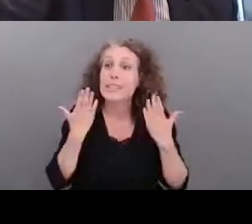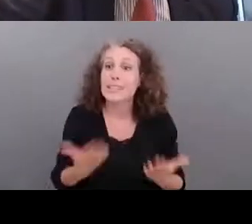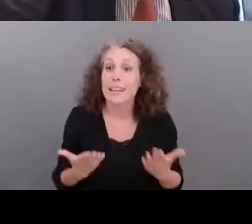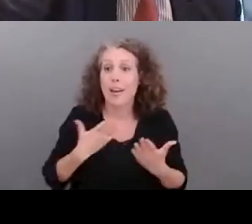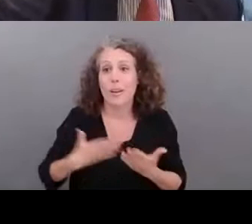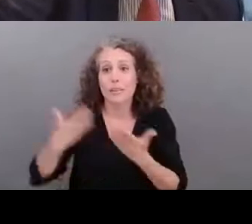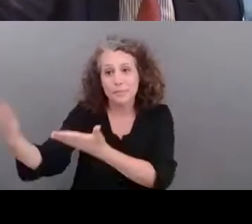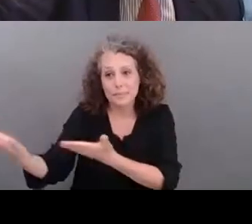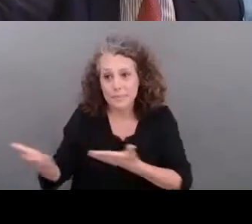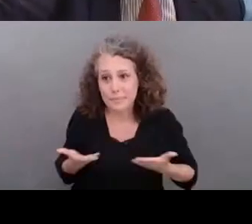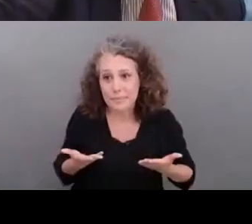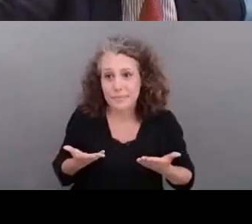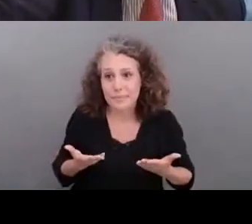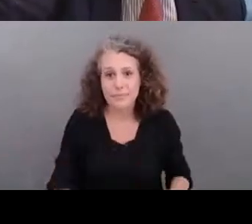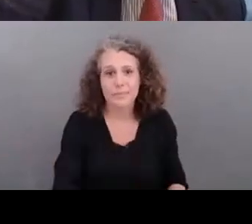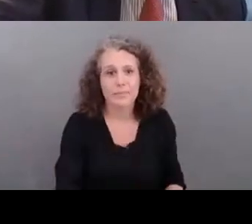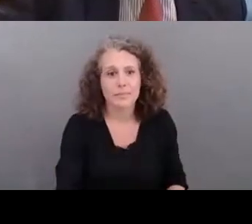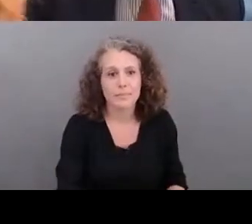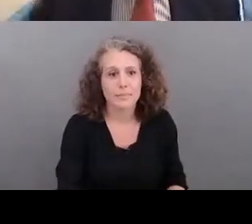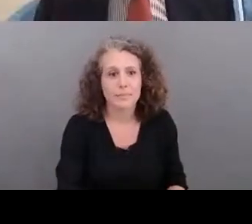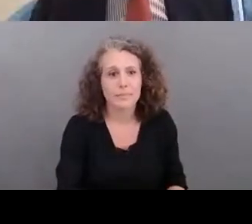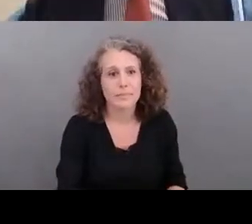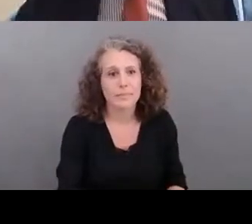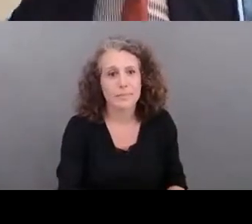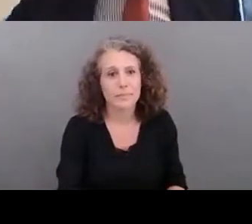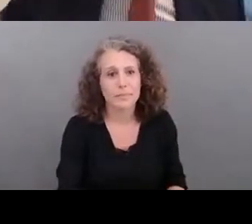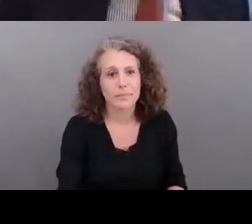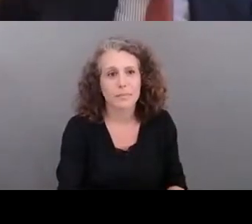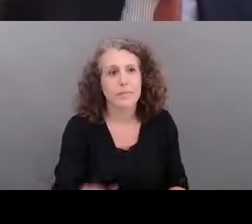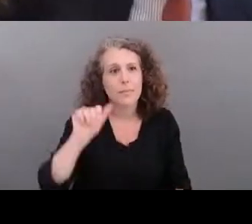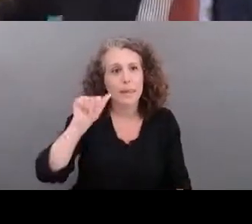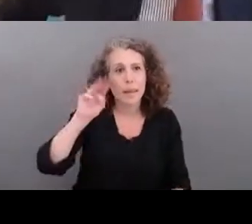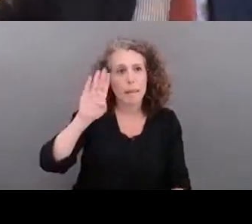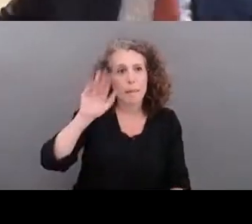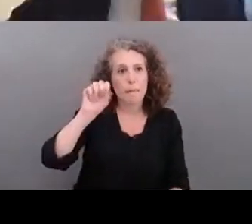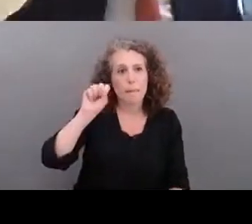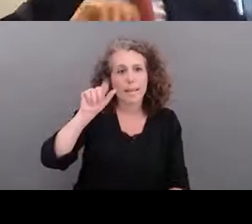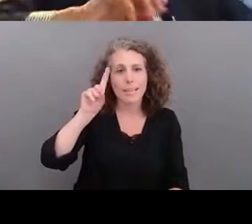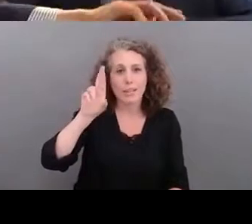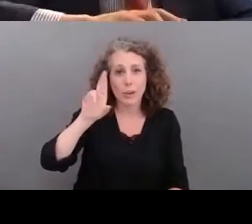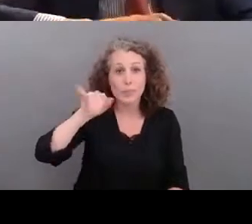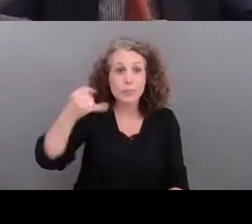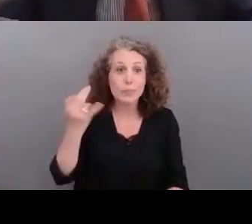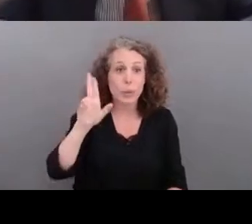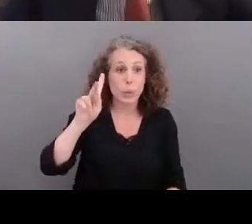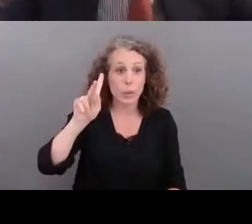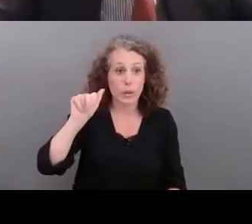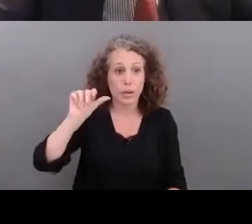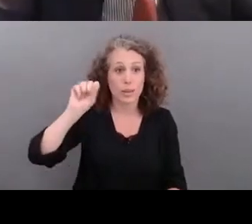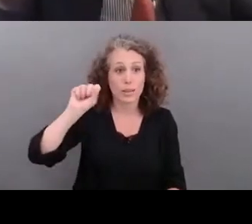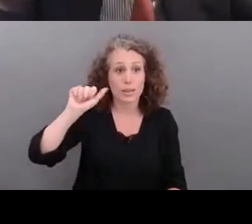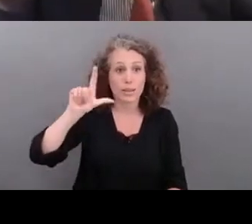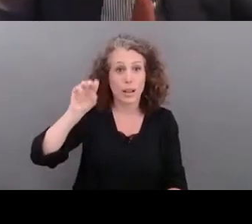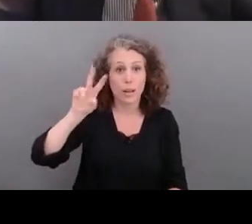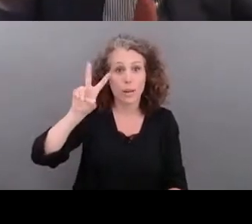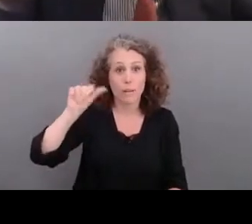permettez-moi d'accueillir l'ambassadeur Jukka Salovaara, représentant permanent de la Finlande auprès de